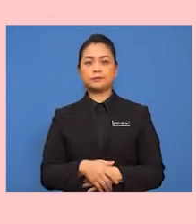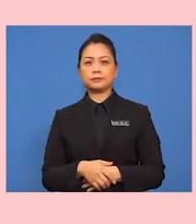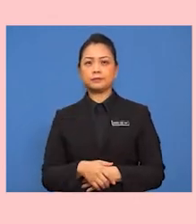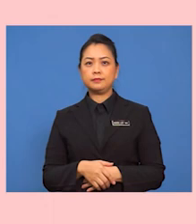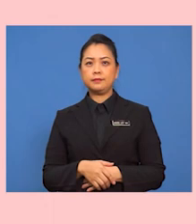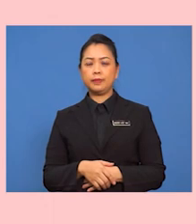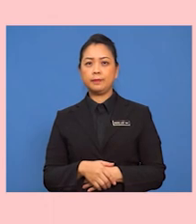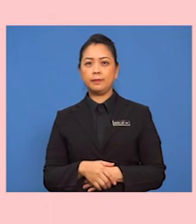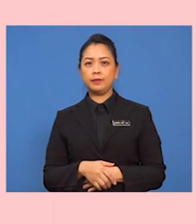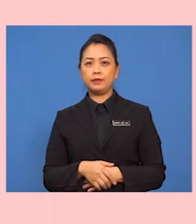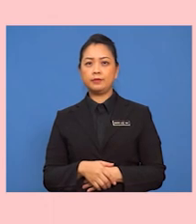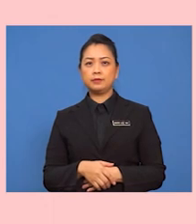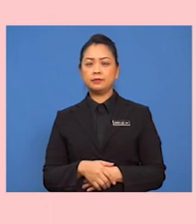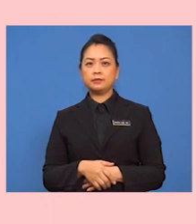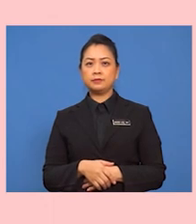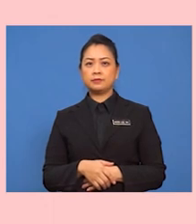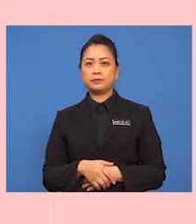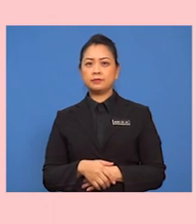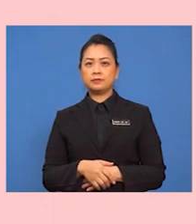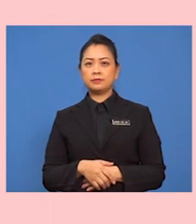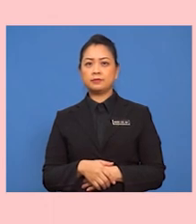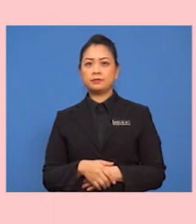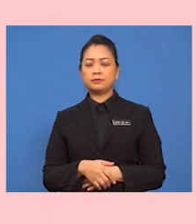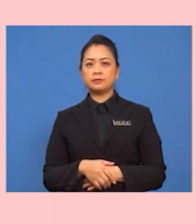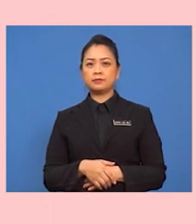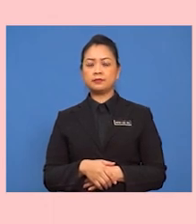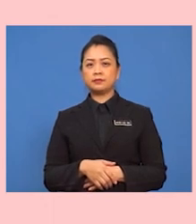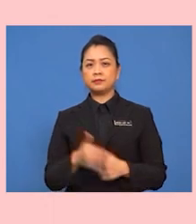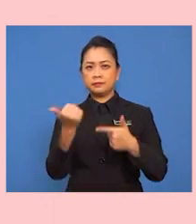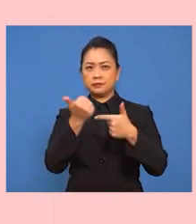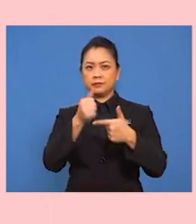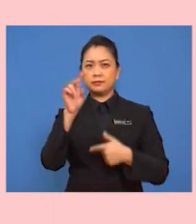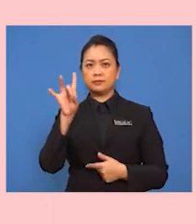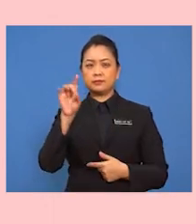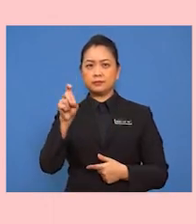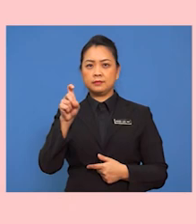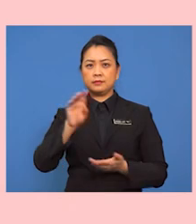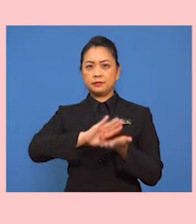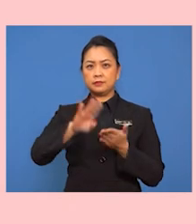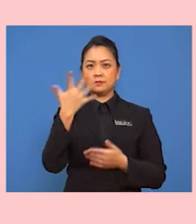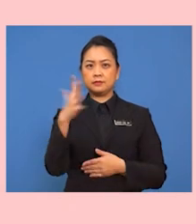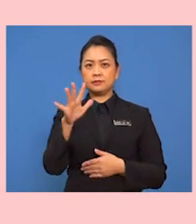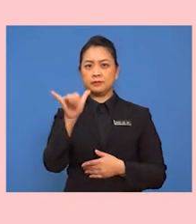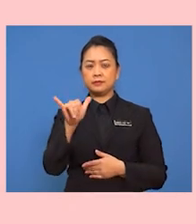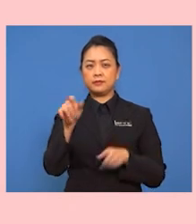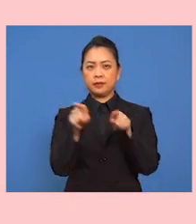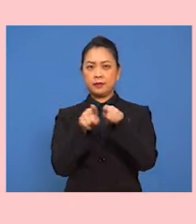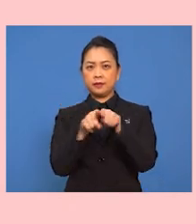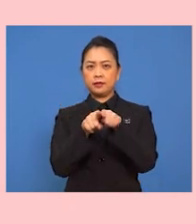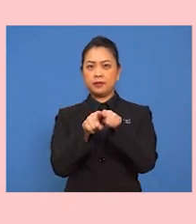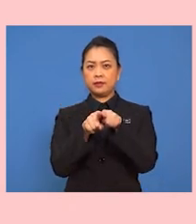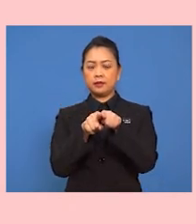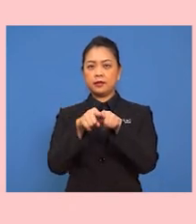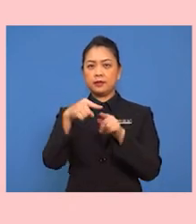Persamaan kedua ialah 8X tolak 15Y sama dengan